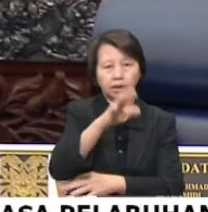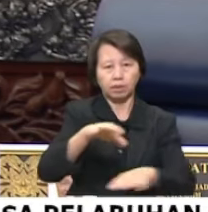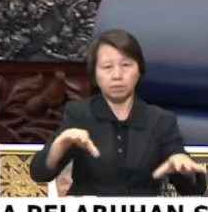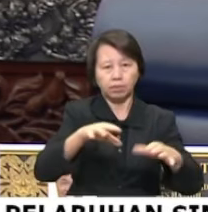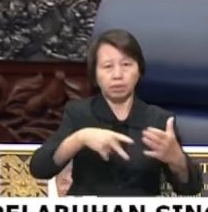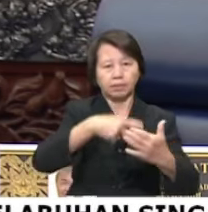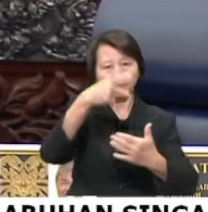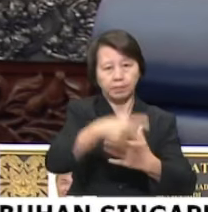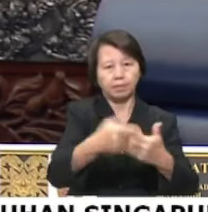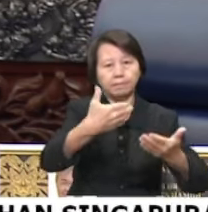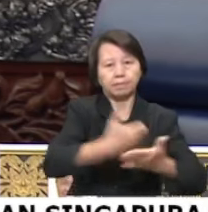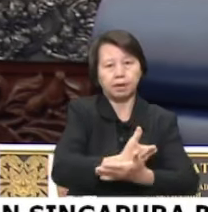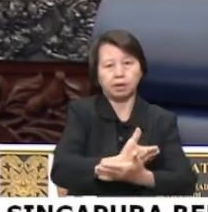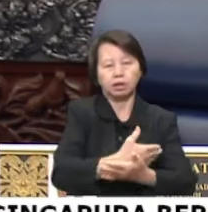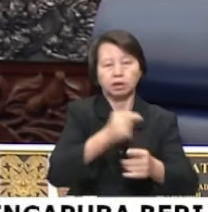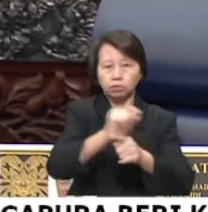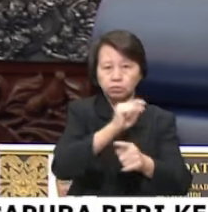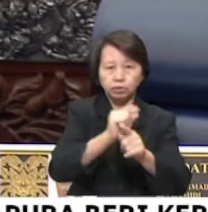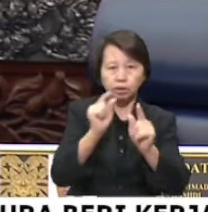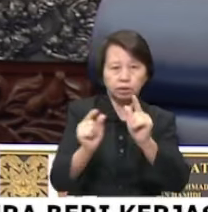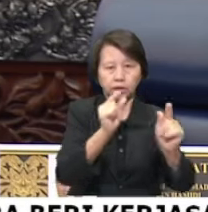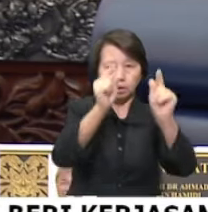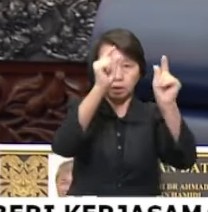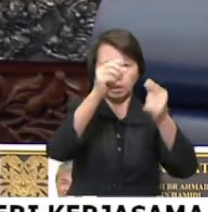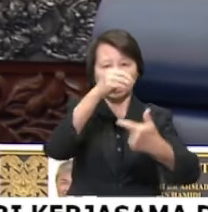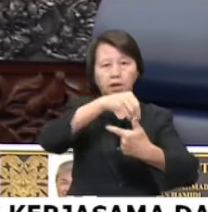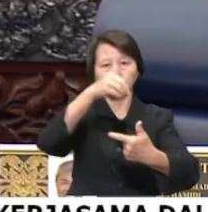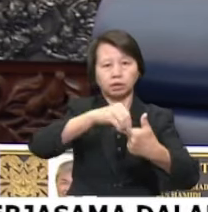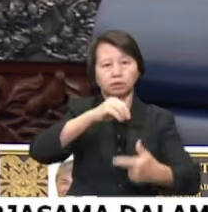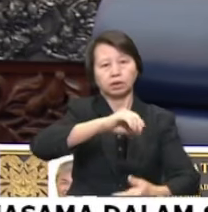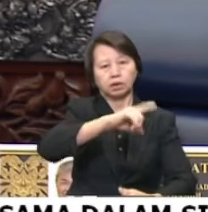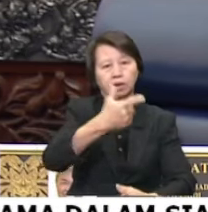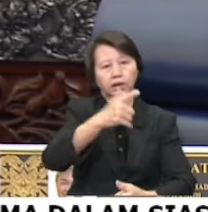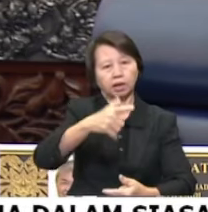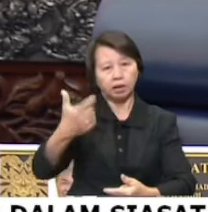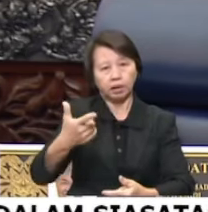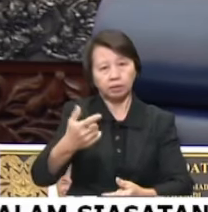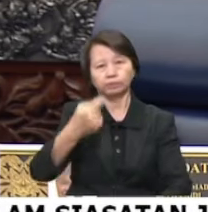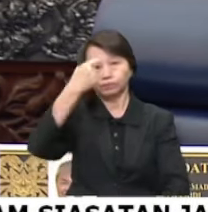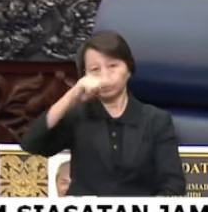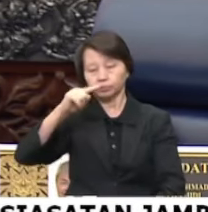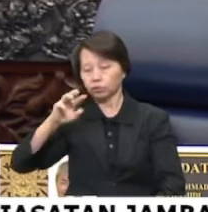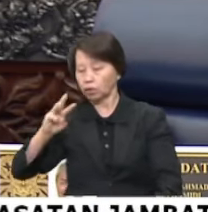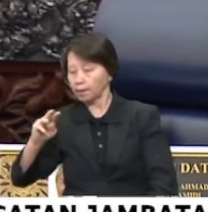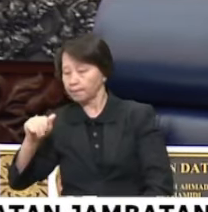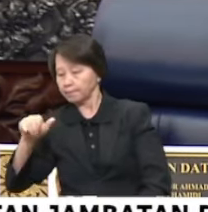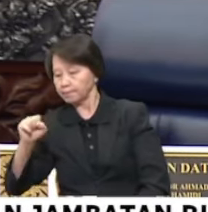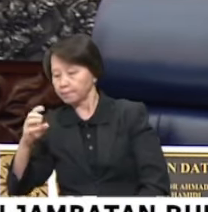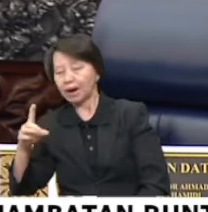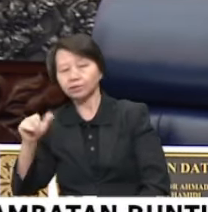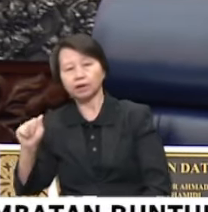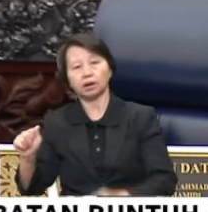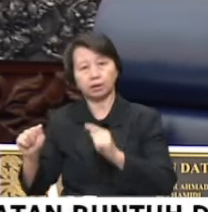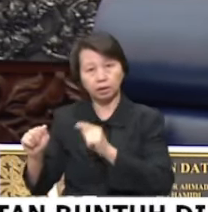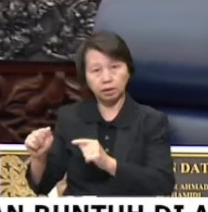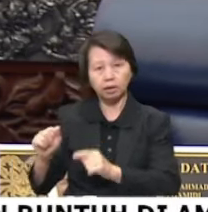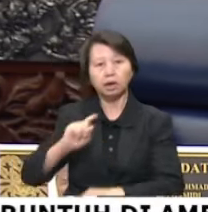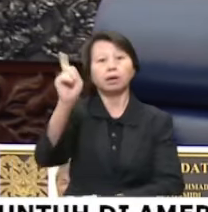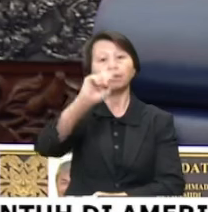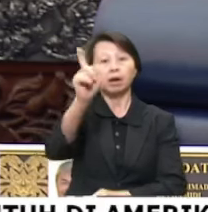baru menggunakan gas ataupun yang lain-lain. Untuk Mazda, mana-mana pelaburan dalam negara